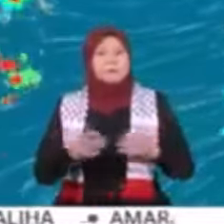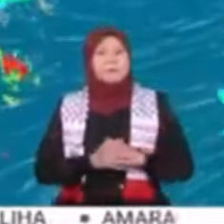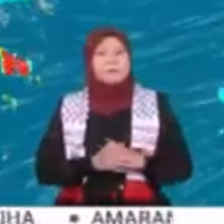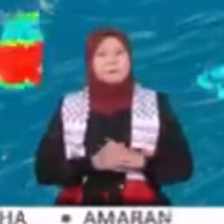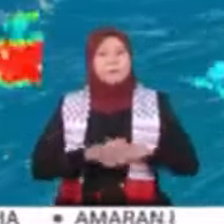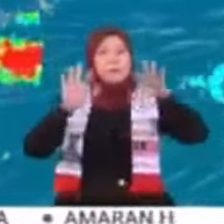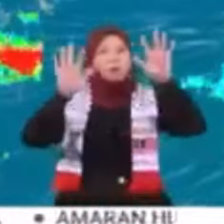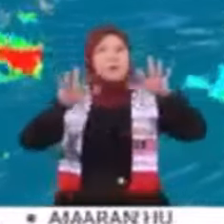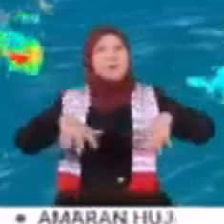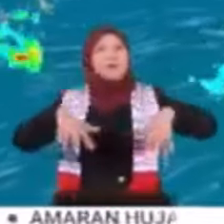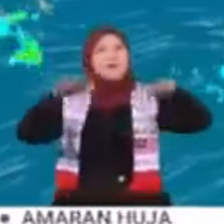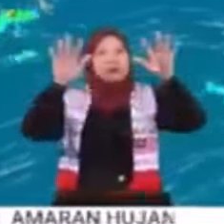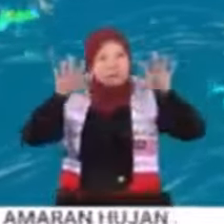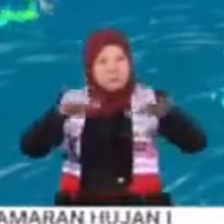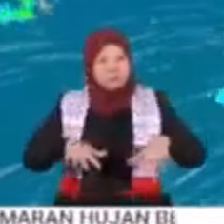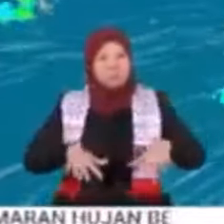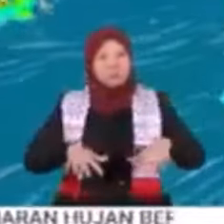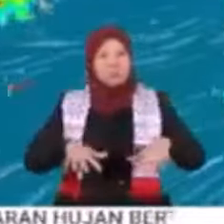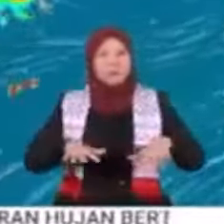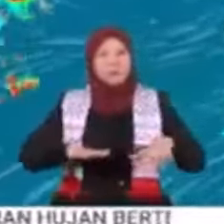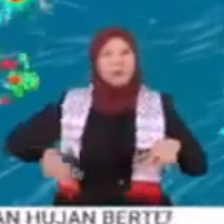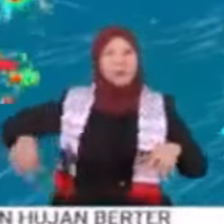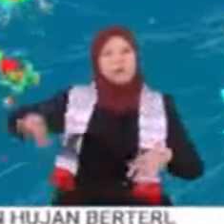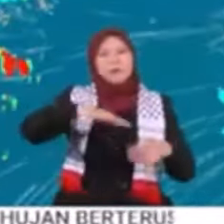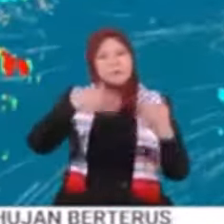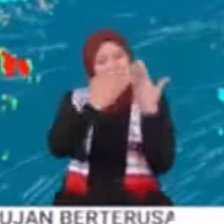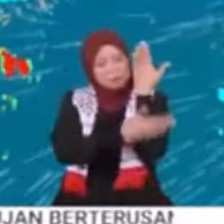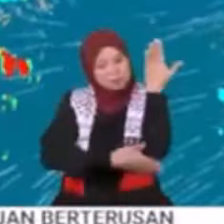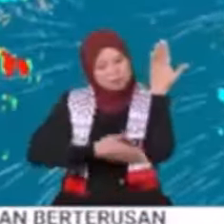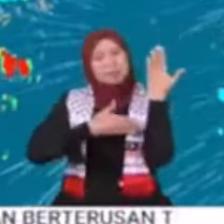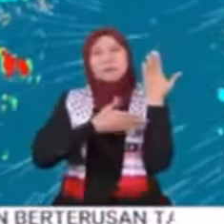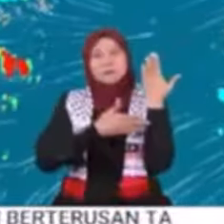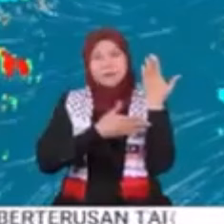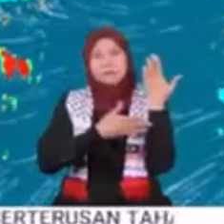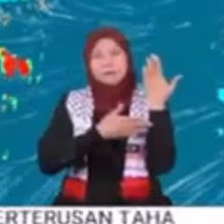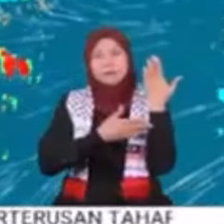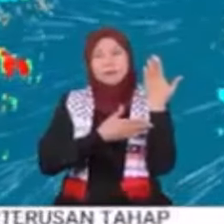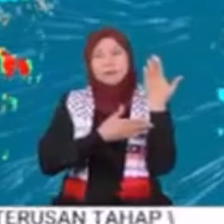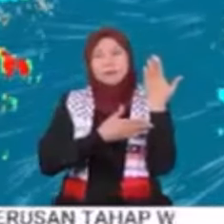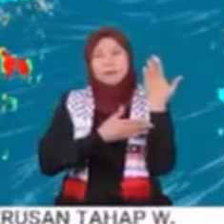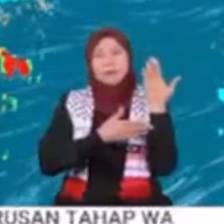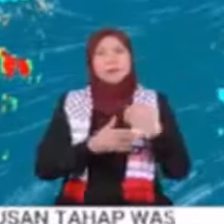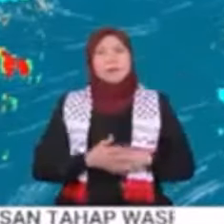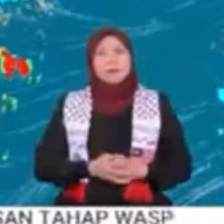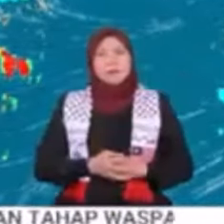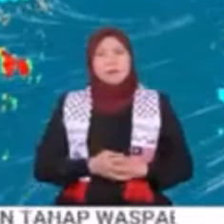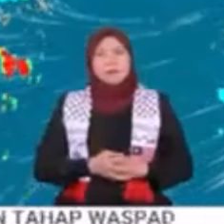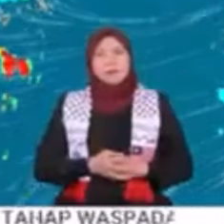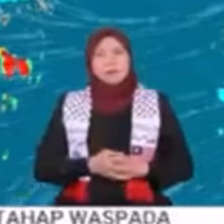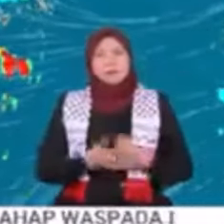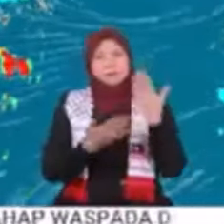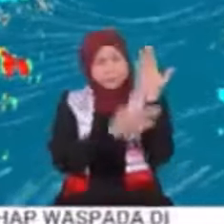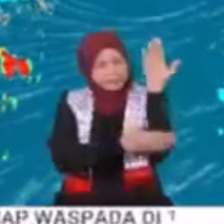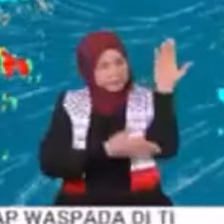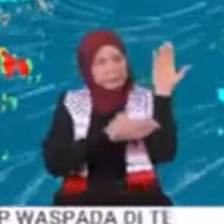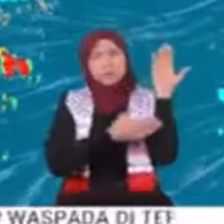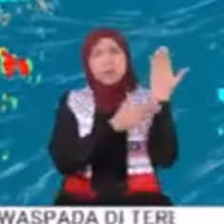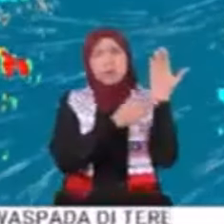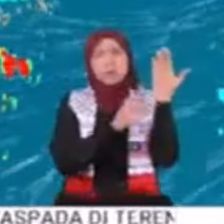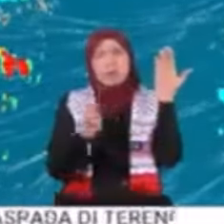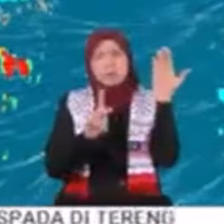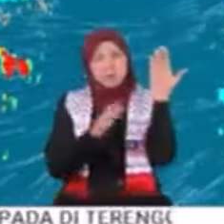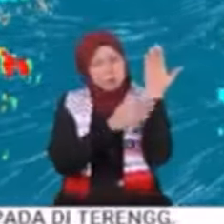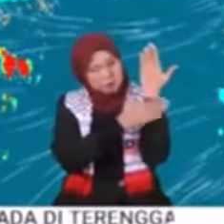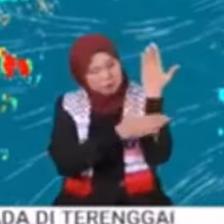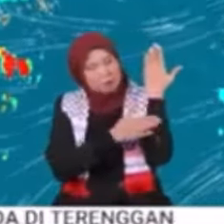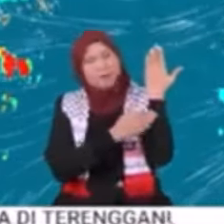keadaan cuaca lembap kini berlaku di kesemua negeri di semenanjung Malaysia. Bagi negeri pantai timur yang diletakkan dengan amaran, puan masih